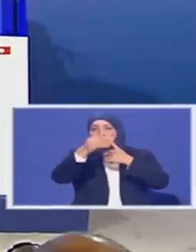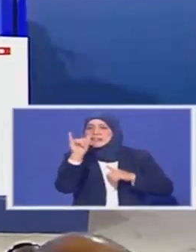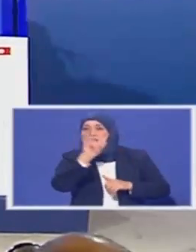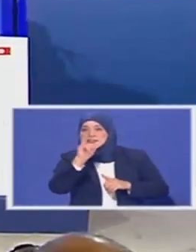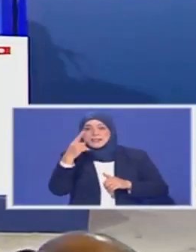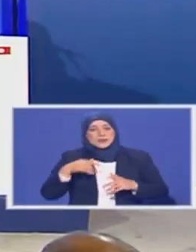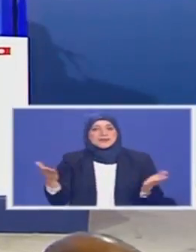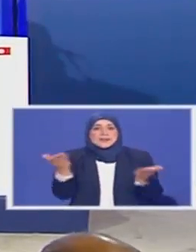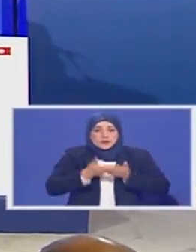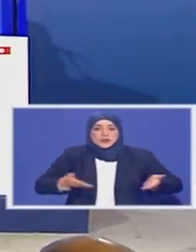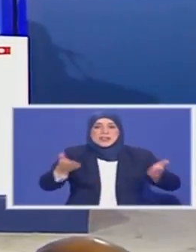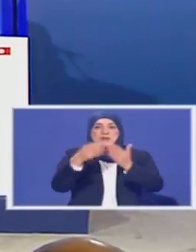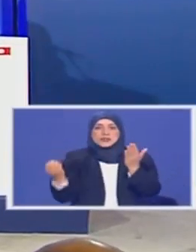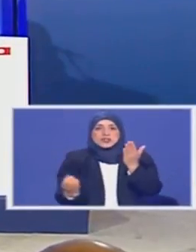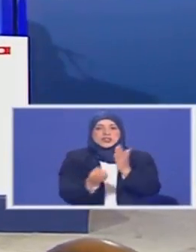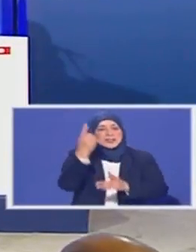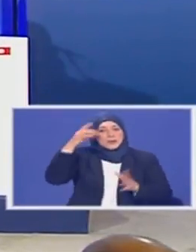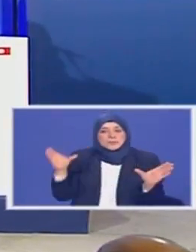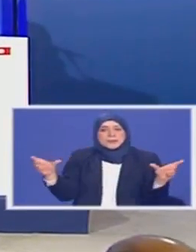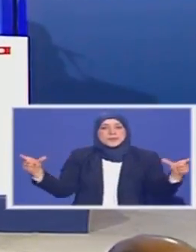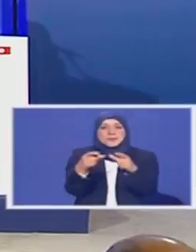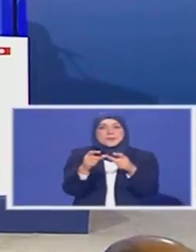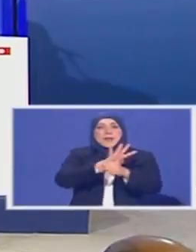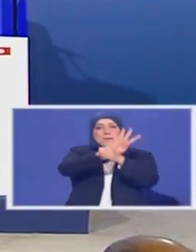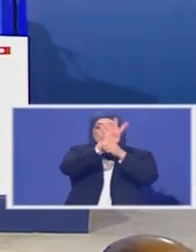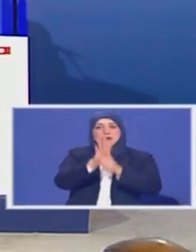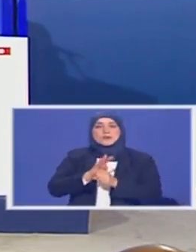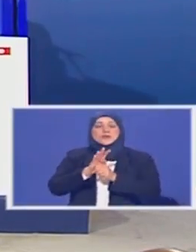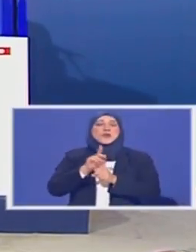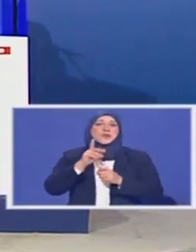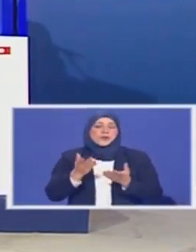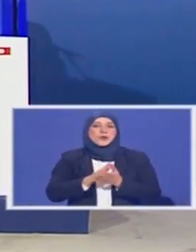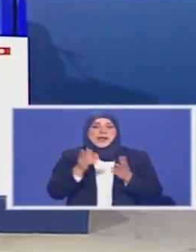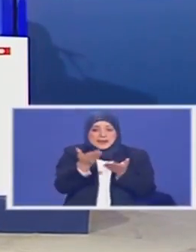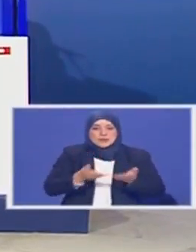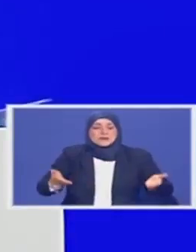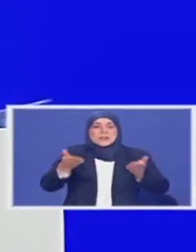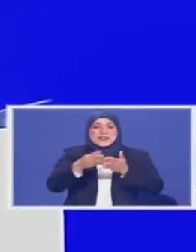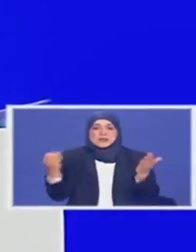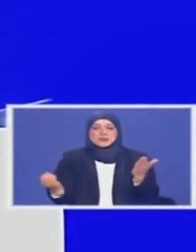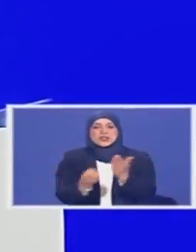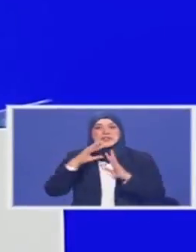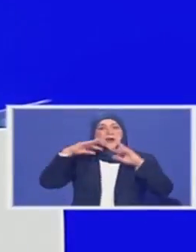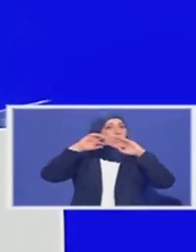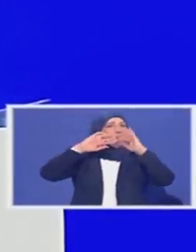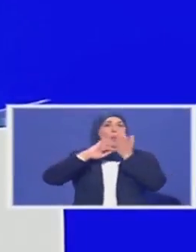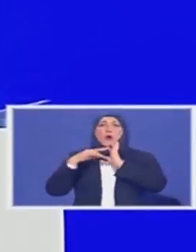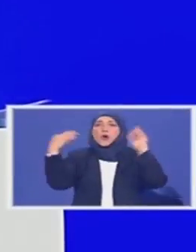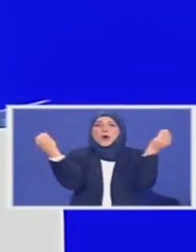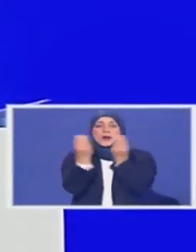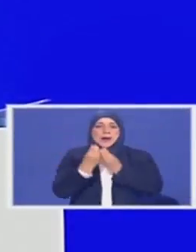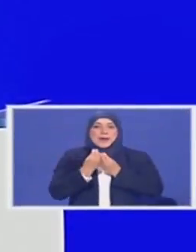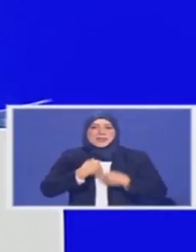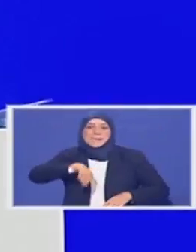جديدة، مرحلة للتحكم في الوباء، مرحلة جديدة اللي باش ننخرطوا فيه معا مسؤوليتنا الكل